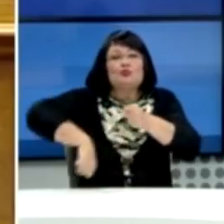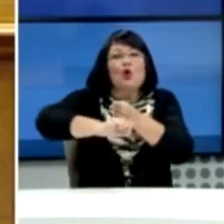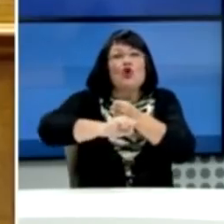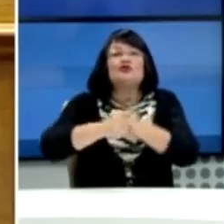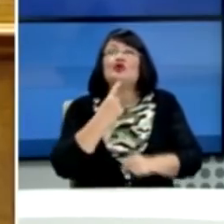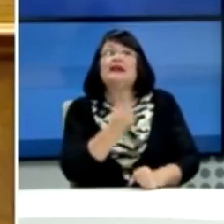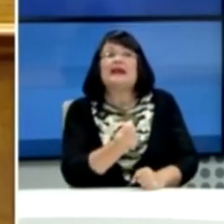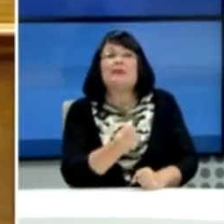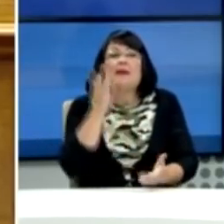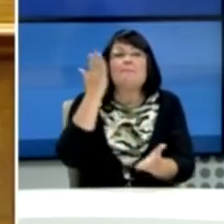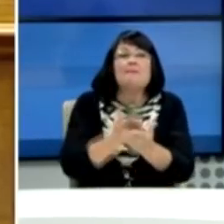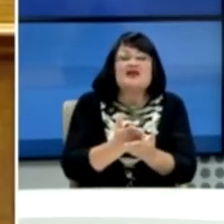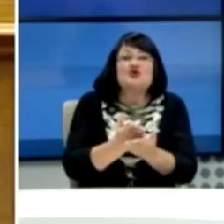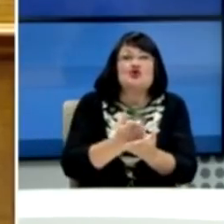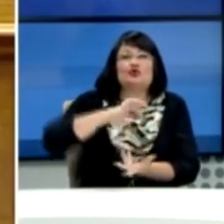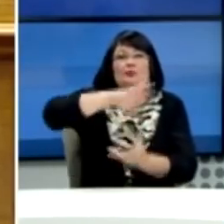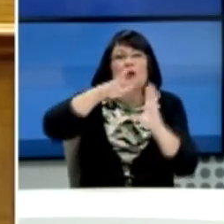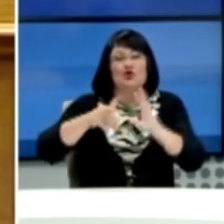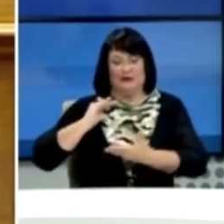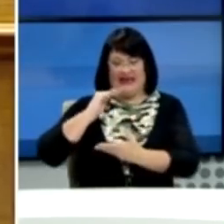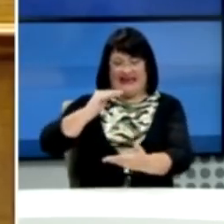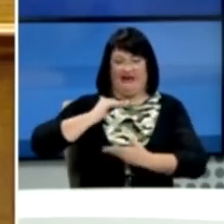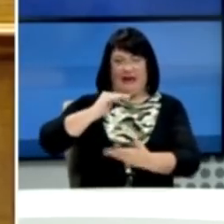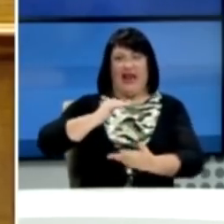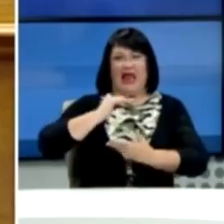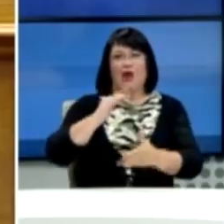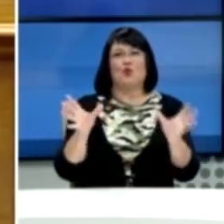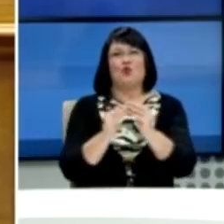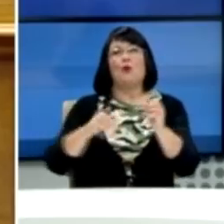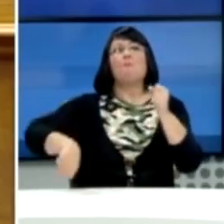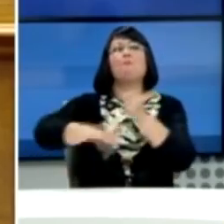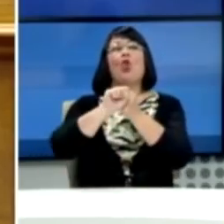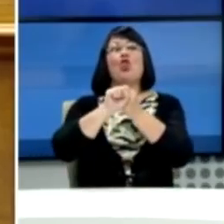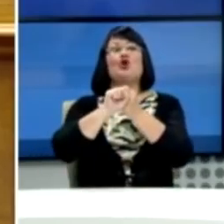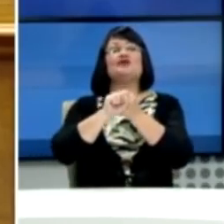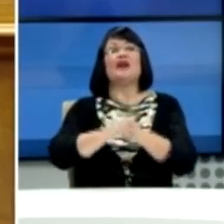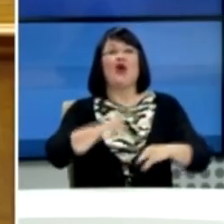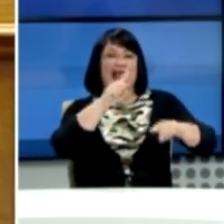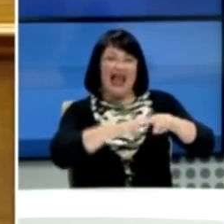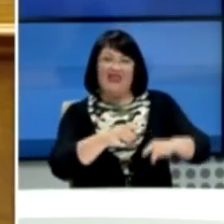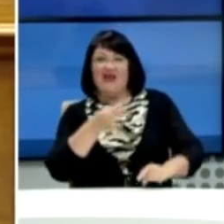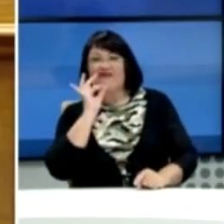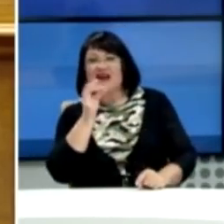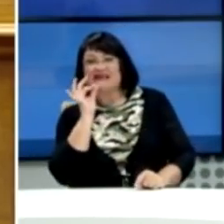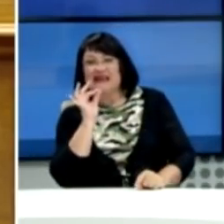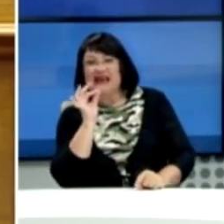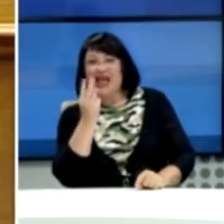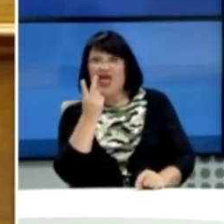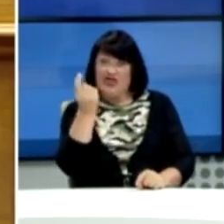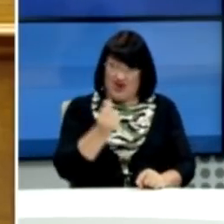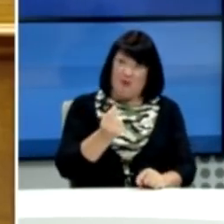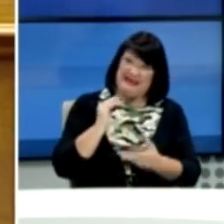σαν να λέμε ότι ο μέσος όρος παγκόσμιων κυπέλων ποδοσφαίρου Ελλάδας-Βραζιλίας είναι